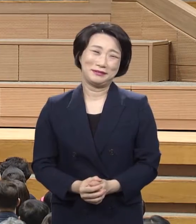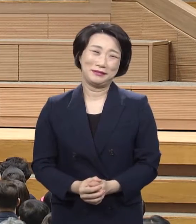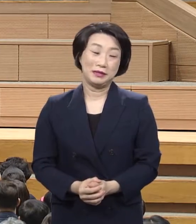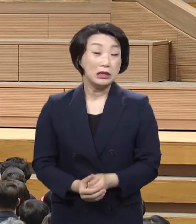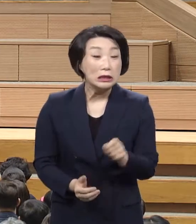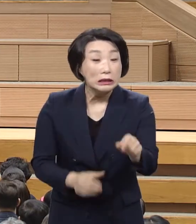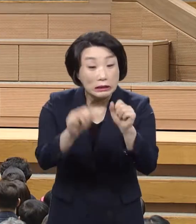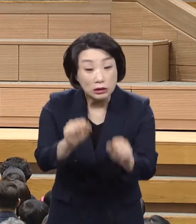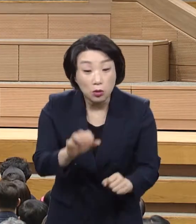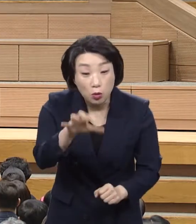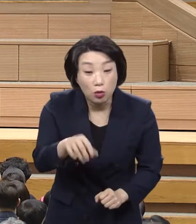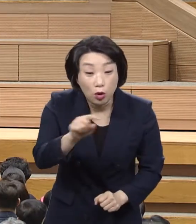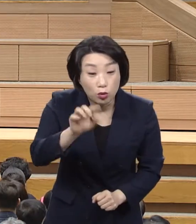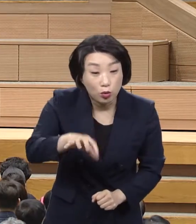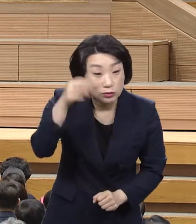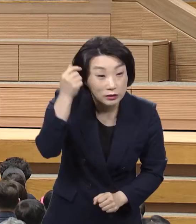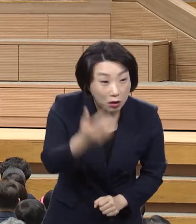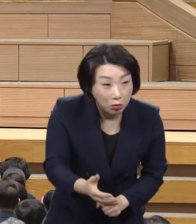어디 있느냐?